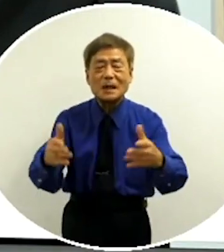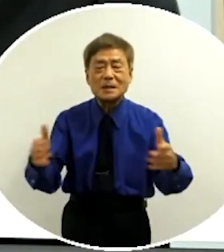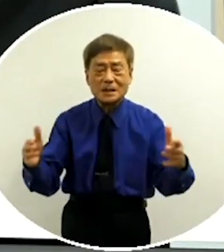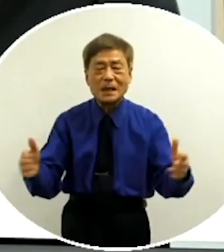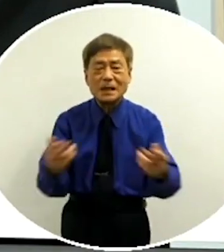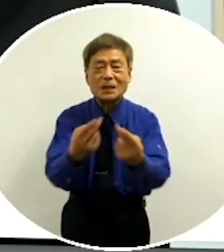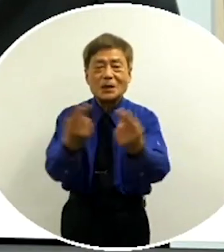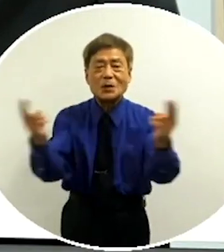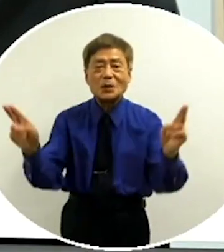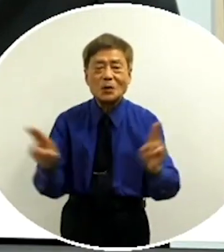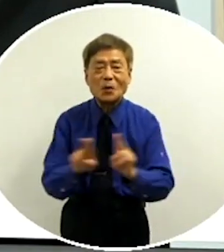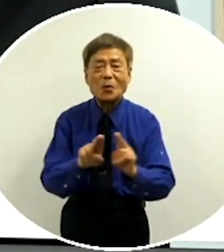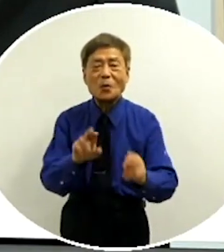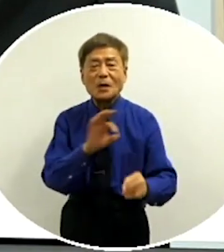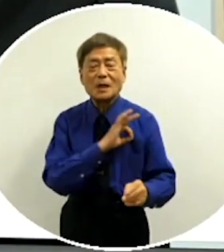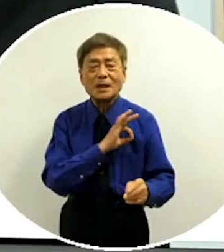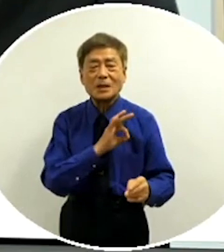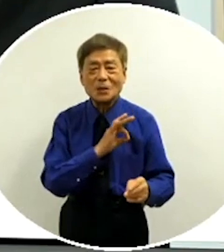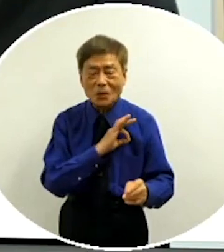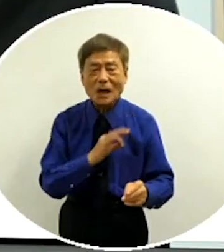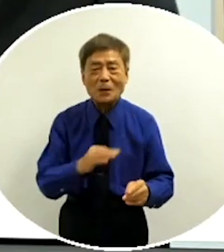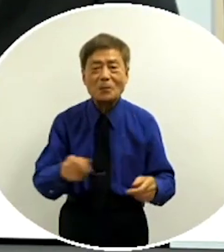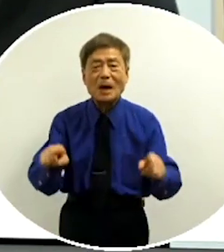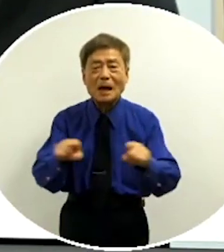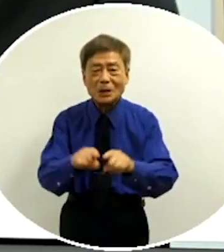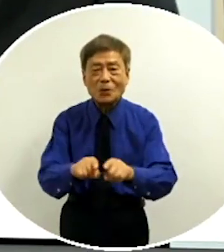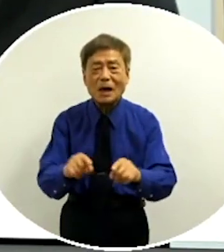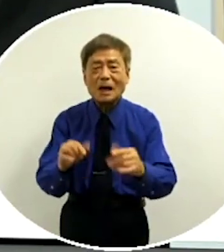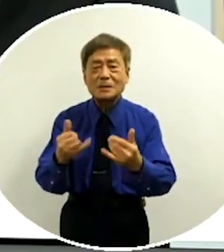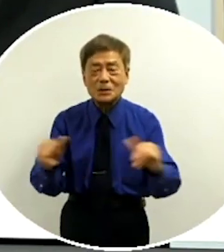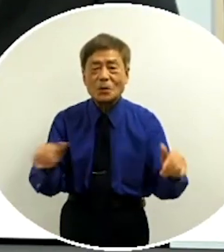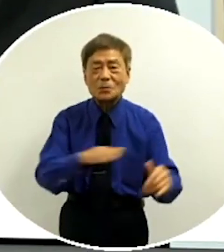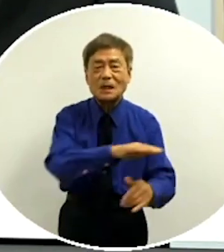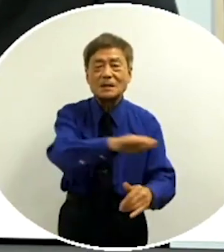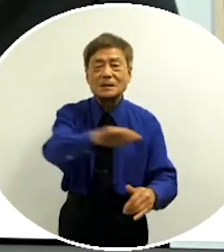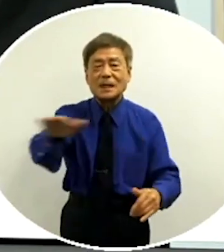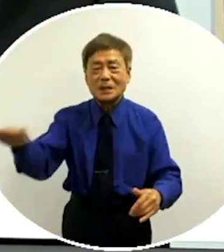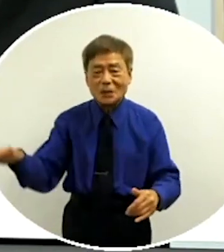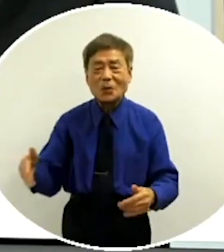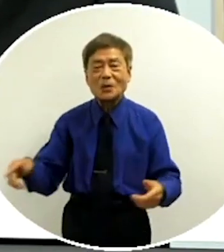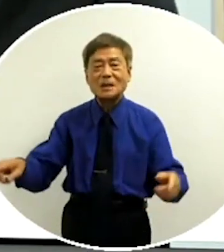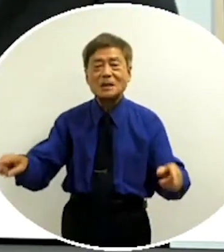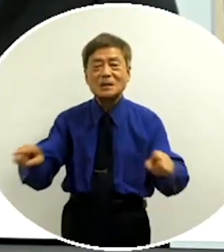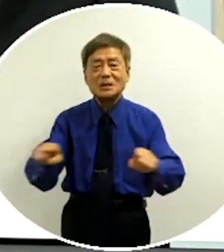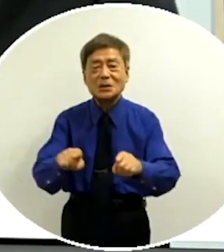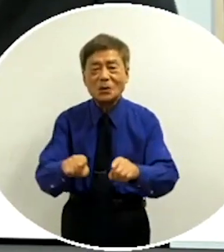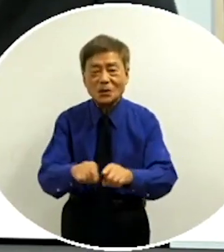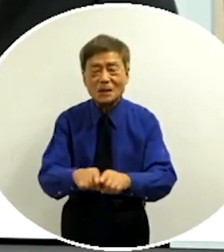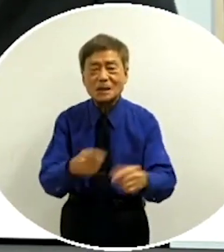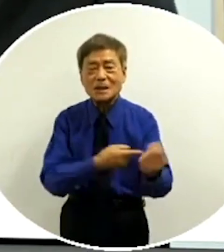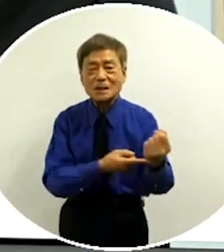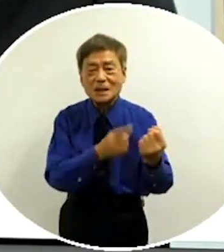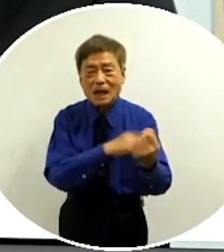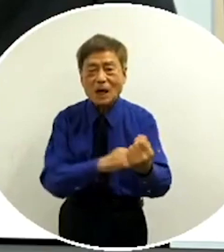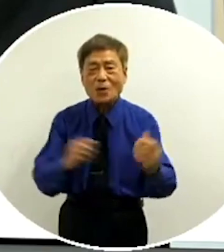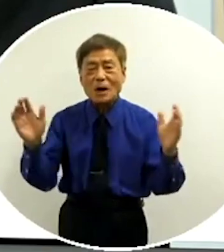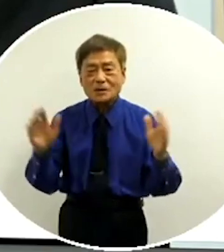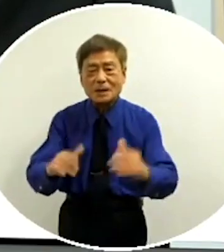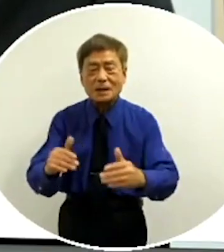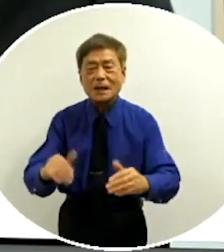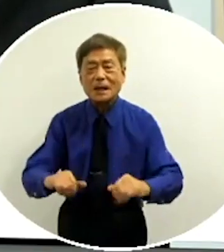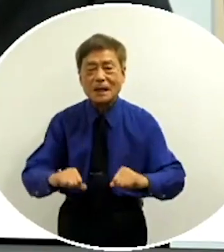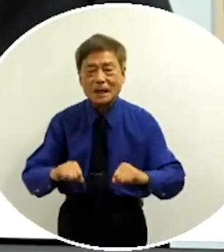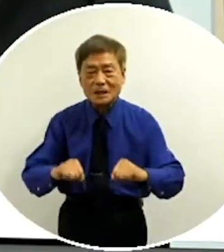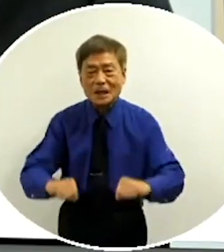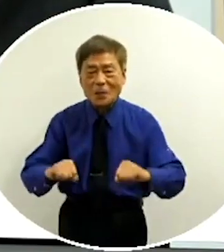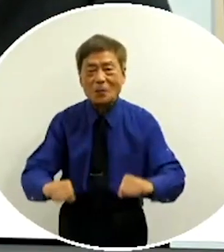や強力遠いハート夏の皆様ともっともっとやっていかなきゃいけないんじゃないかな今年に入ってすごくそれ